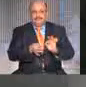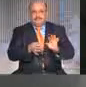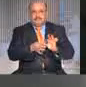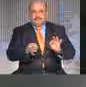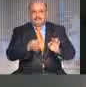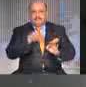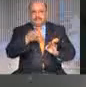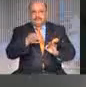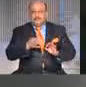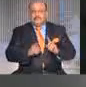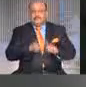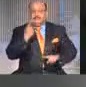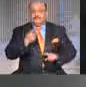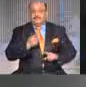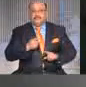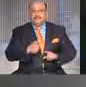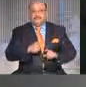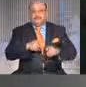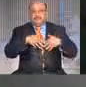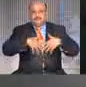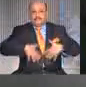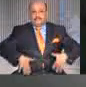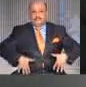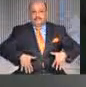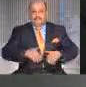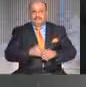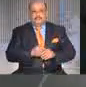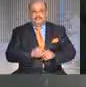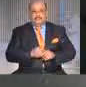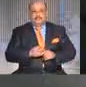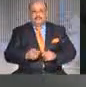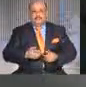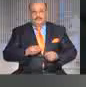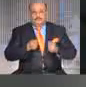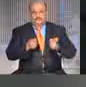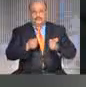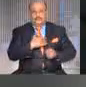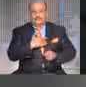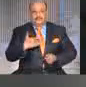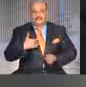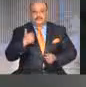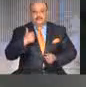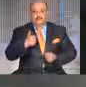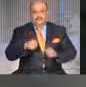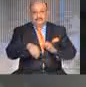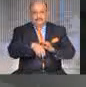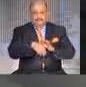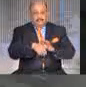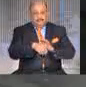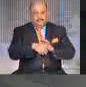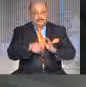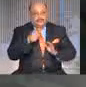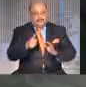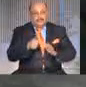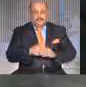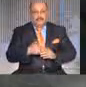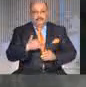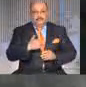جمة لمرضى السكري، لأمراض القلب وتصلب الشرايين، لارتفاع ضغط